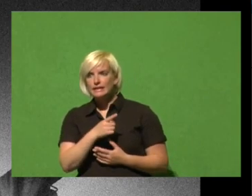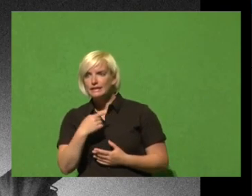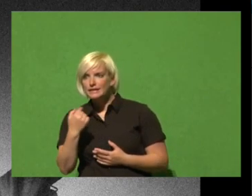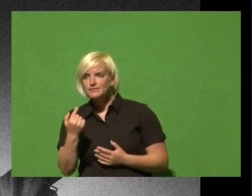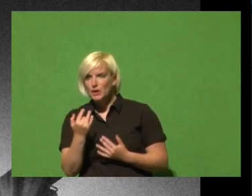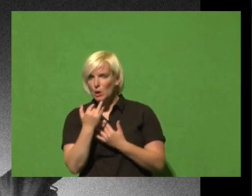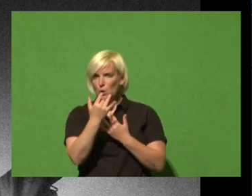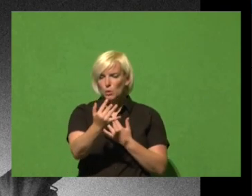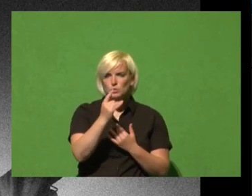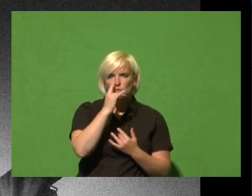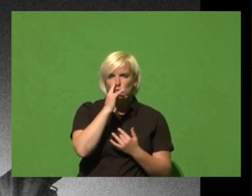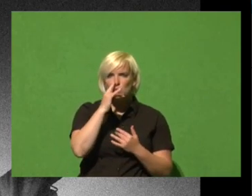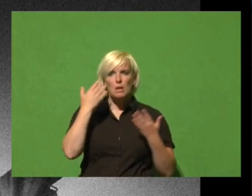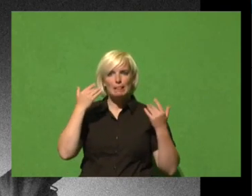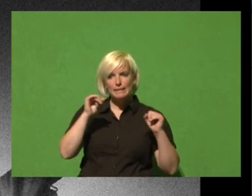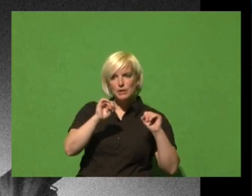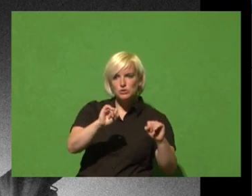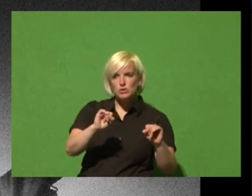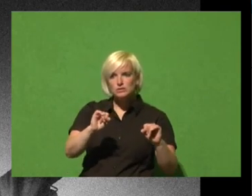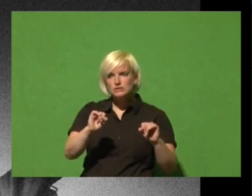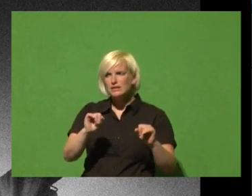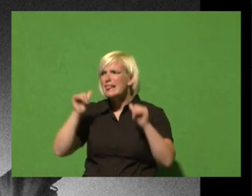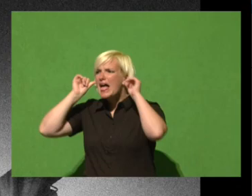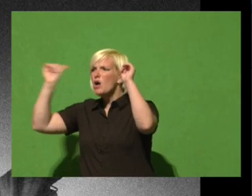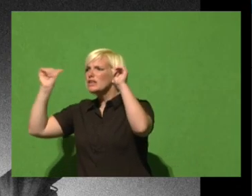nur für Klimaschutz und gegen den Klimawandel hier in OWL.